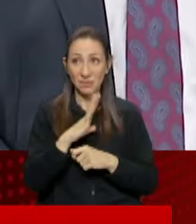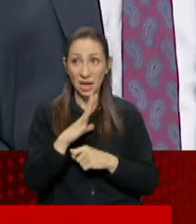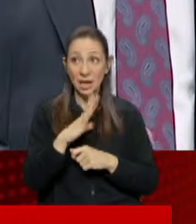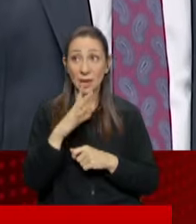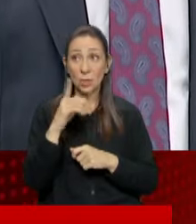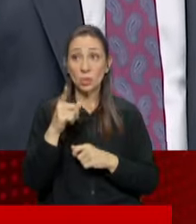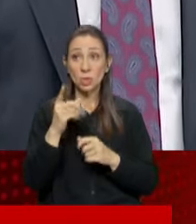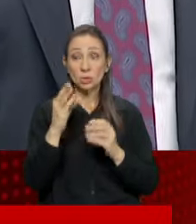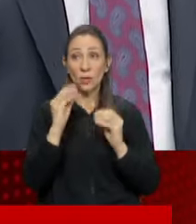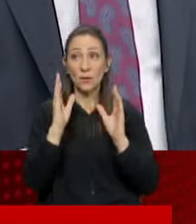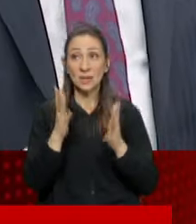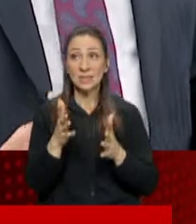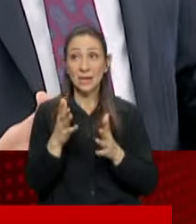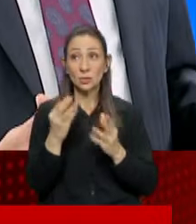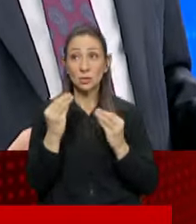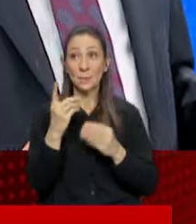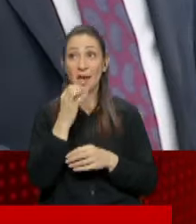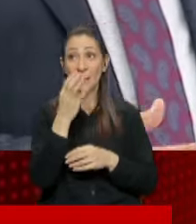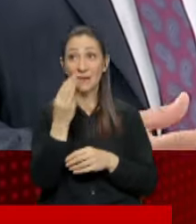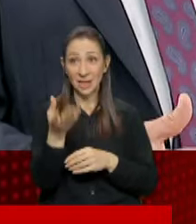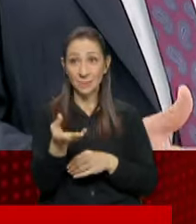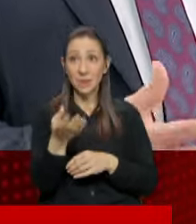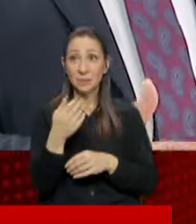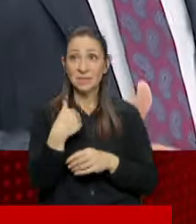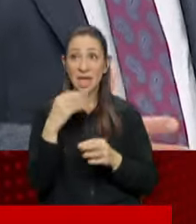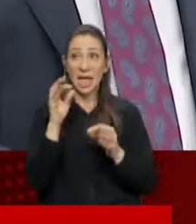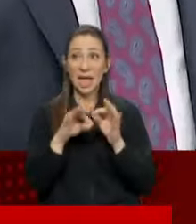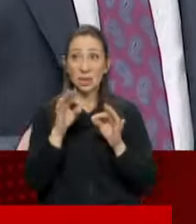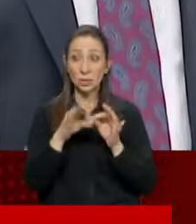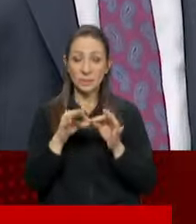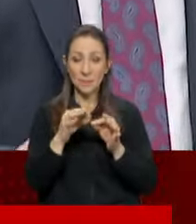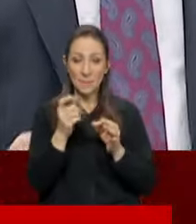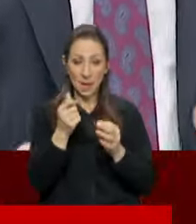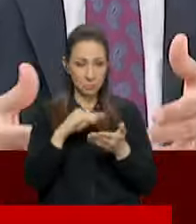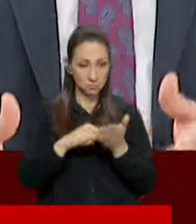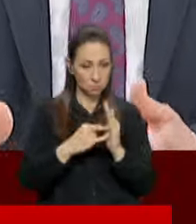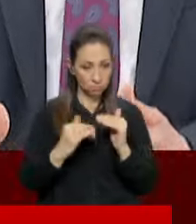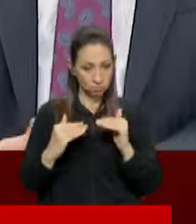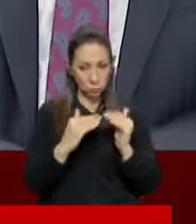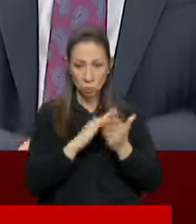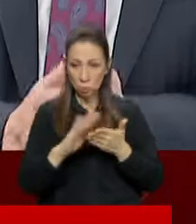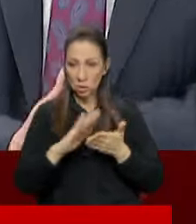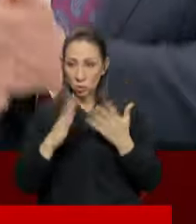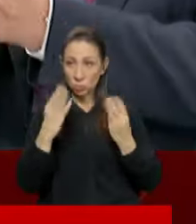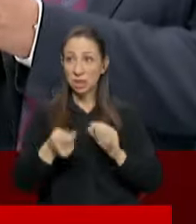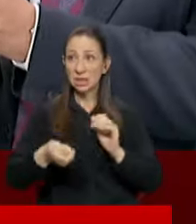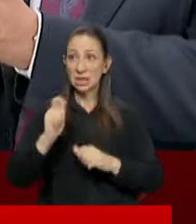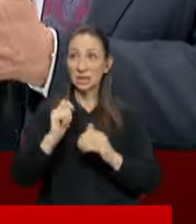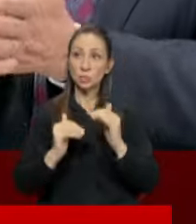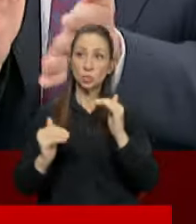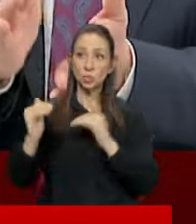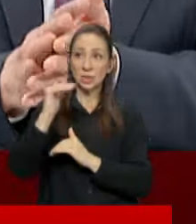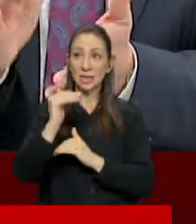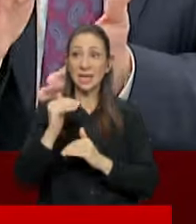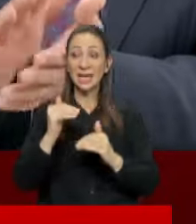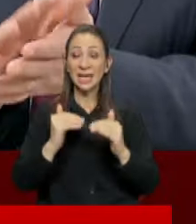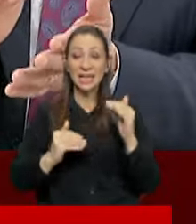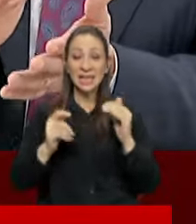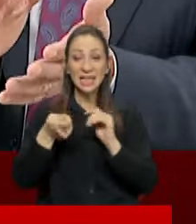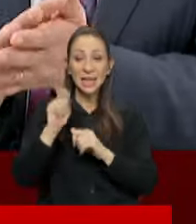Mesela burada çok hani güzel bir haber vereyim. Biz ekonomiyi, mali disiplini sağlayıp ekonomi düzelttiğimiz için de kredimiz yükseldi. Yani kredi